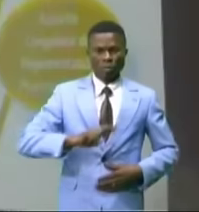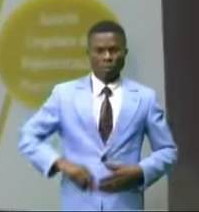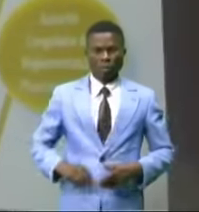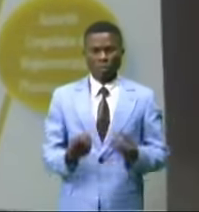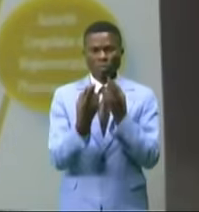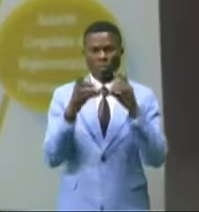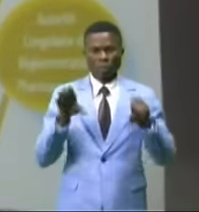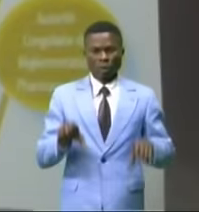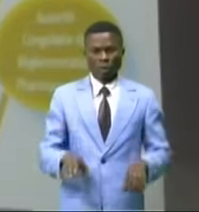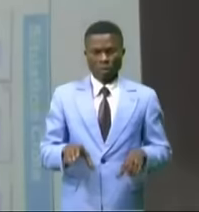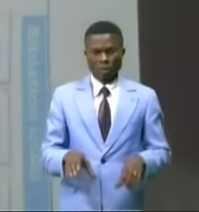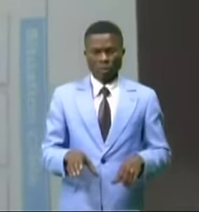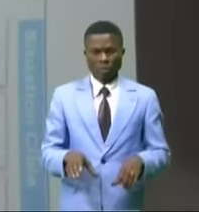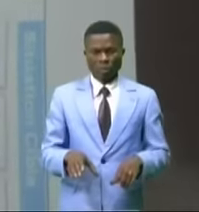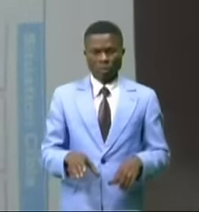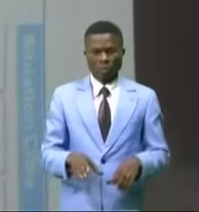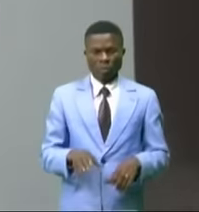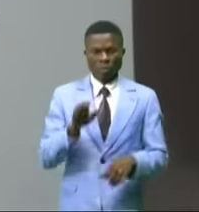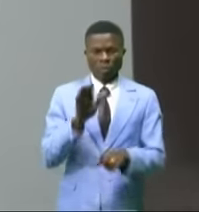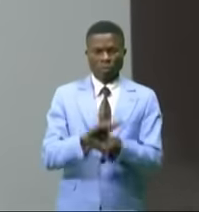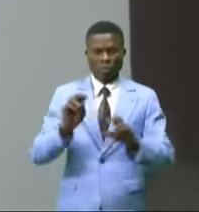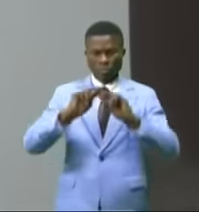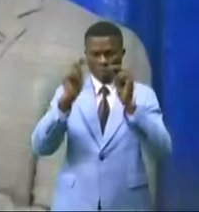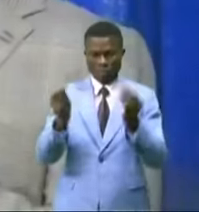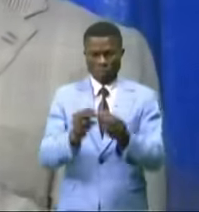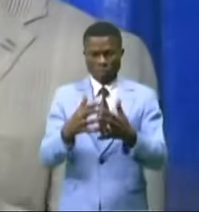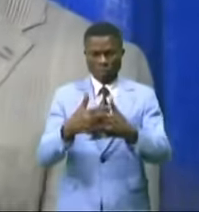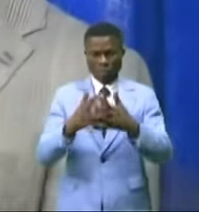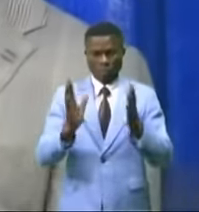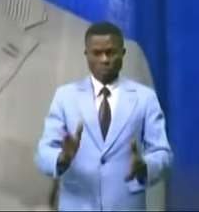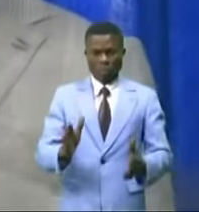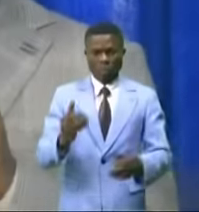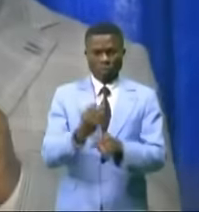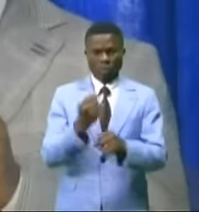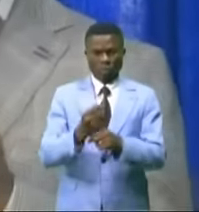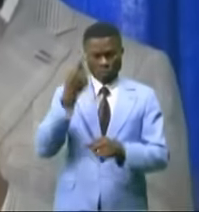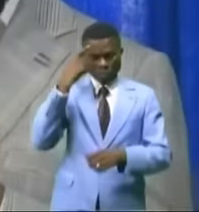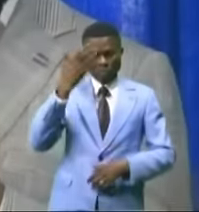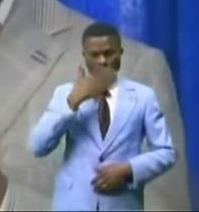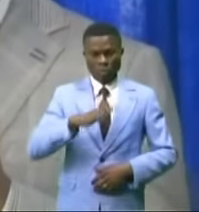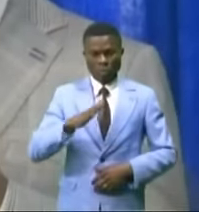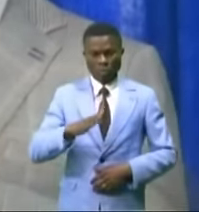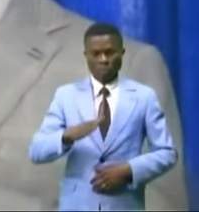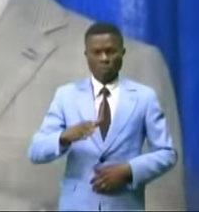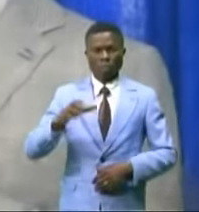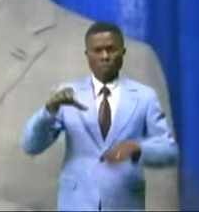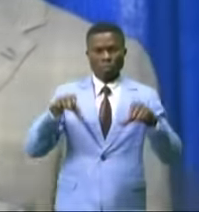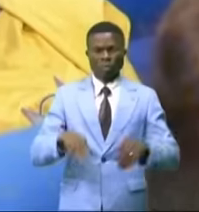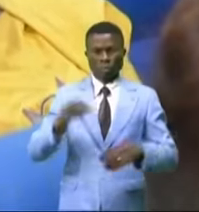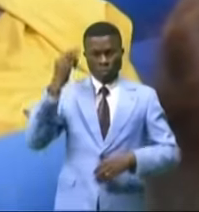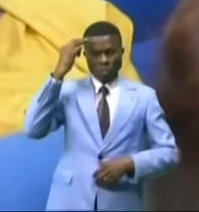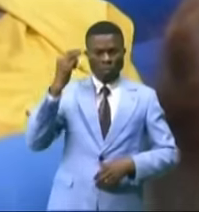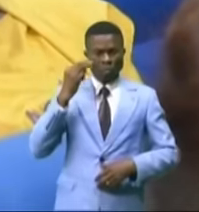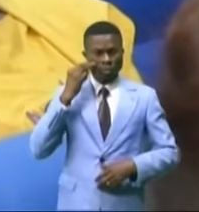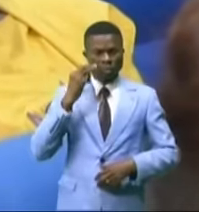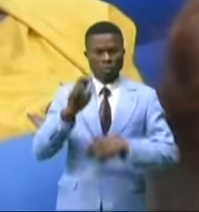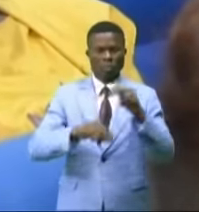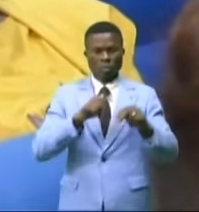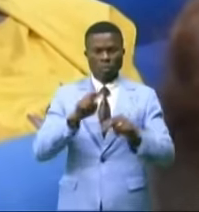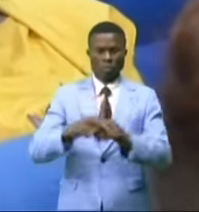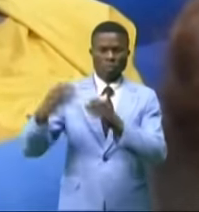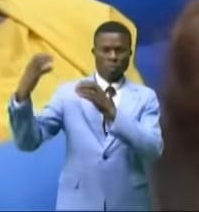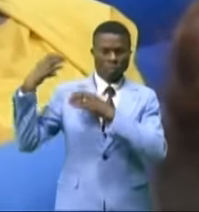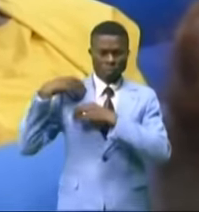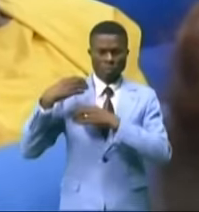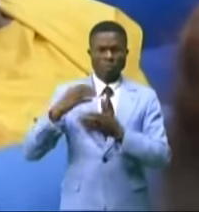Congo, devant de structures et partenaires de la santé. Au pays de Lumumba, le ministre national en charge de la santé publique,